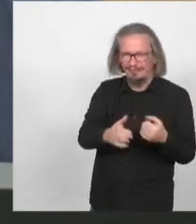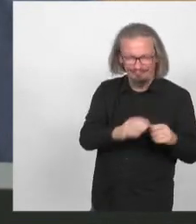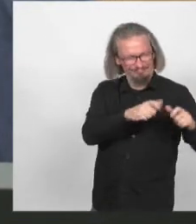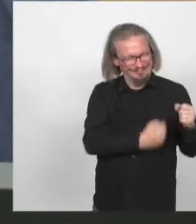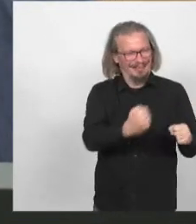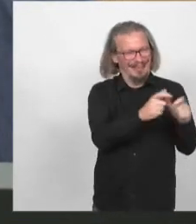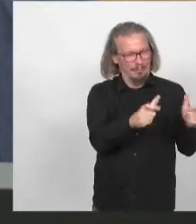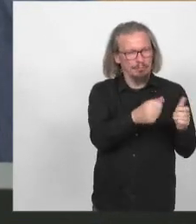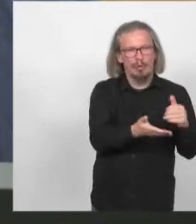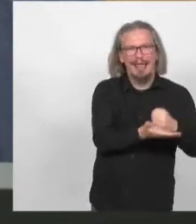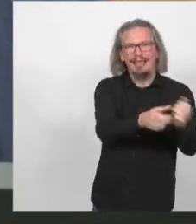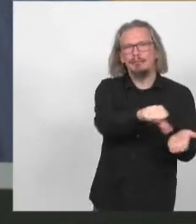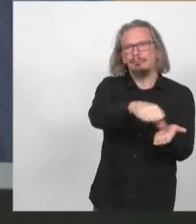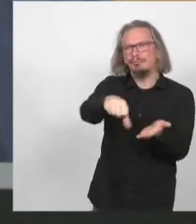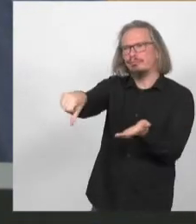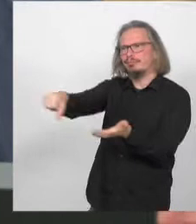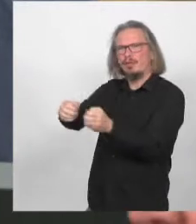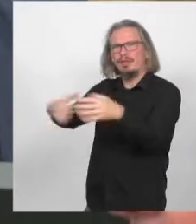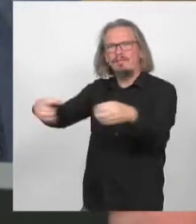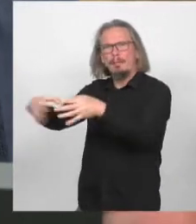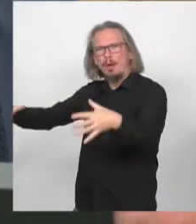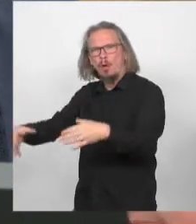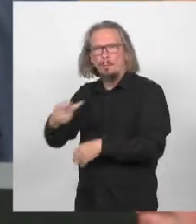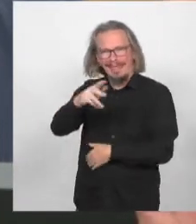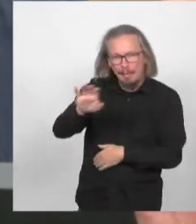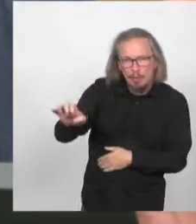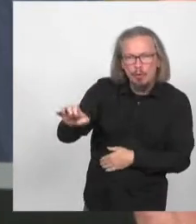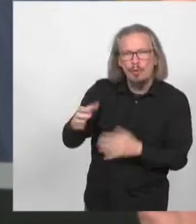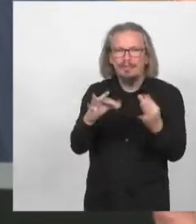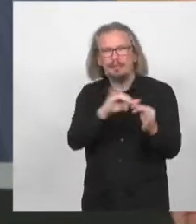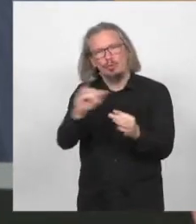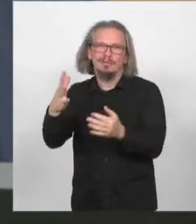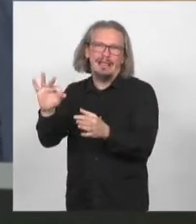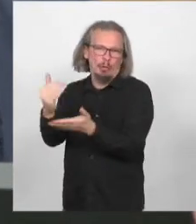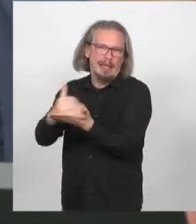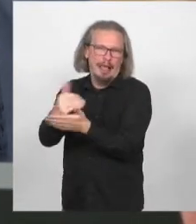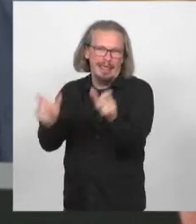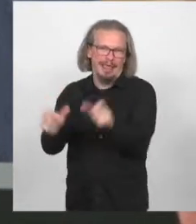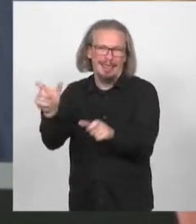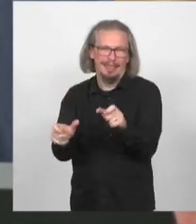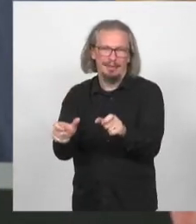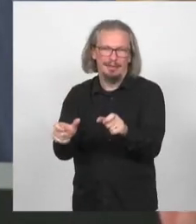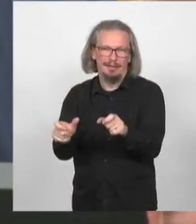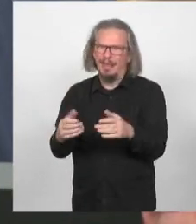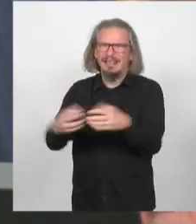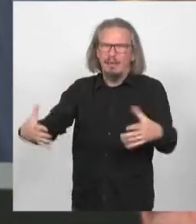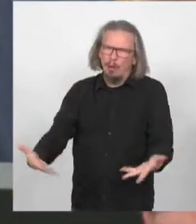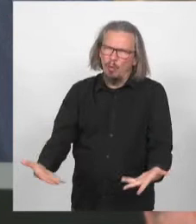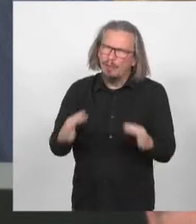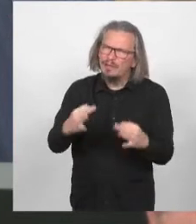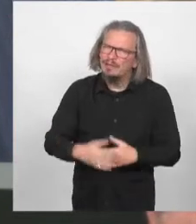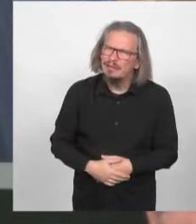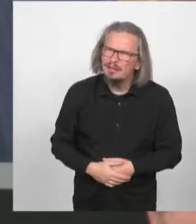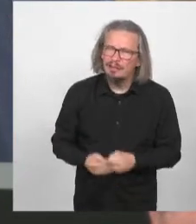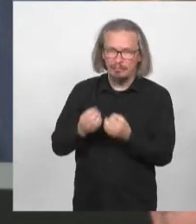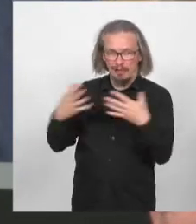développement ou au rebond de PME uniquement, de 10 à 50 salariés. De quel développement parle-t-on? Est-ce